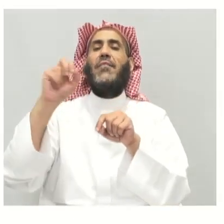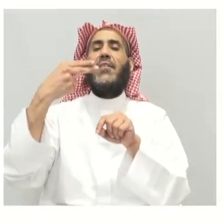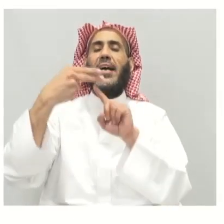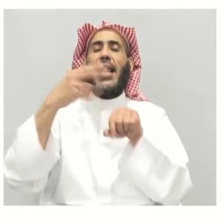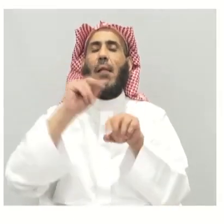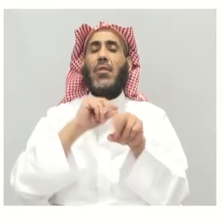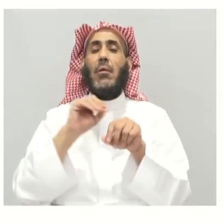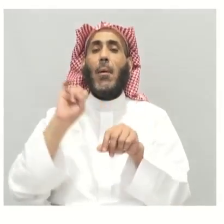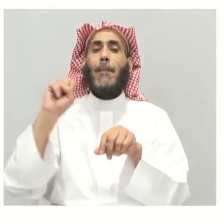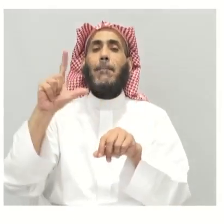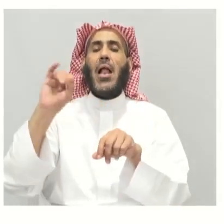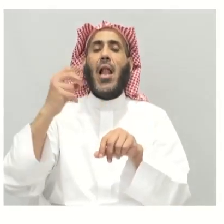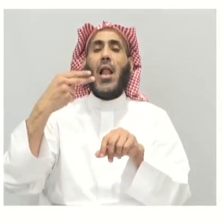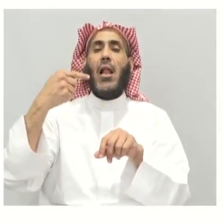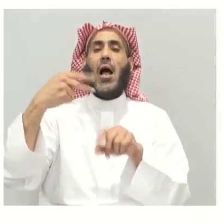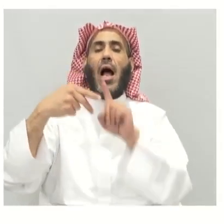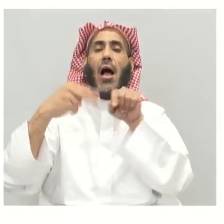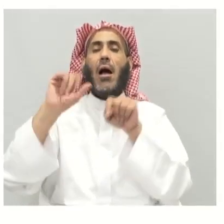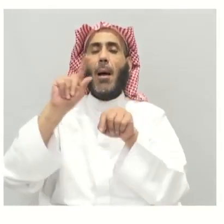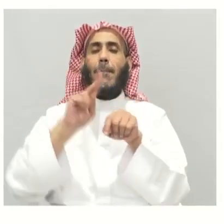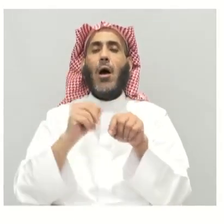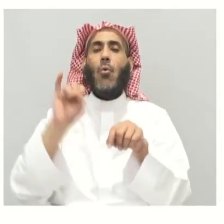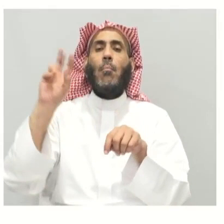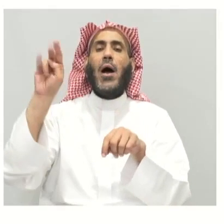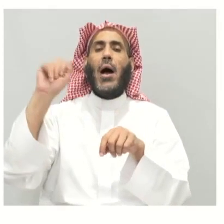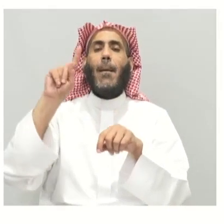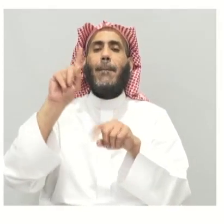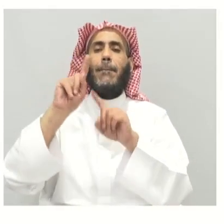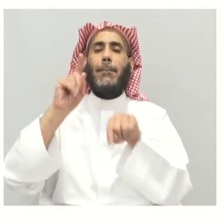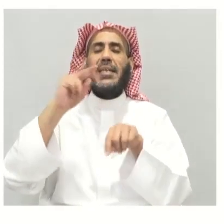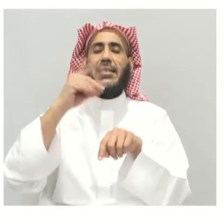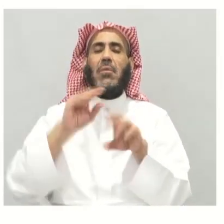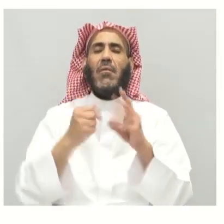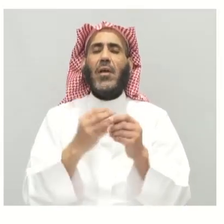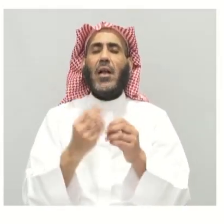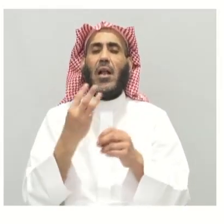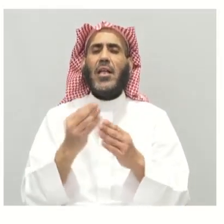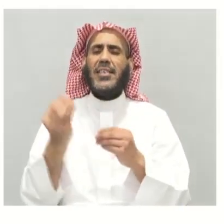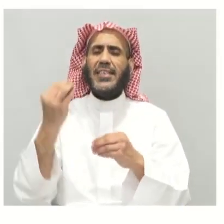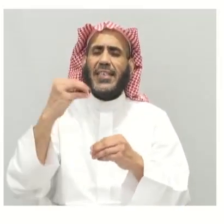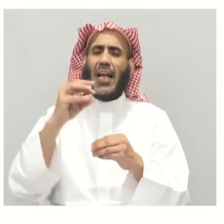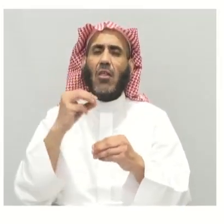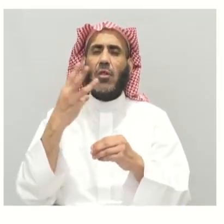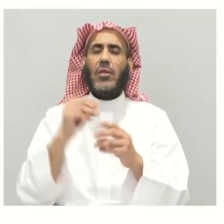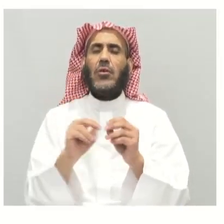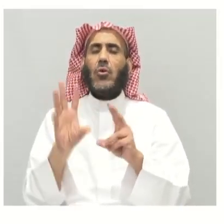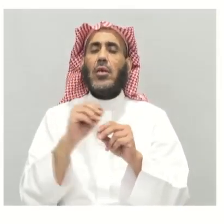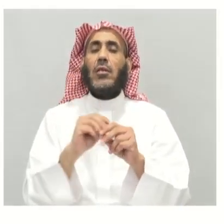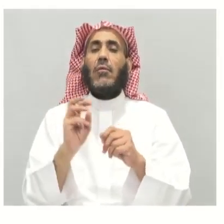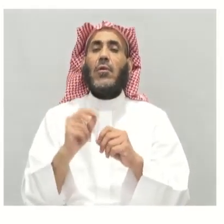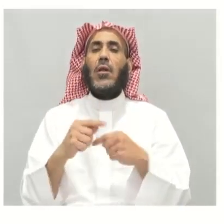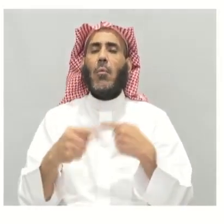مثل ملعب ومهبط، من الفعل غير الثلاثي، أحسنتم، على صورة